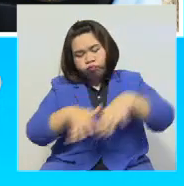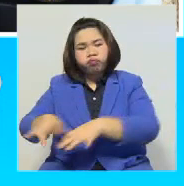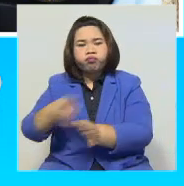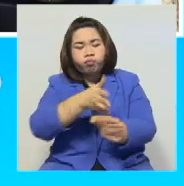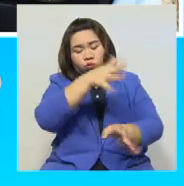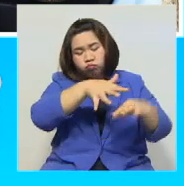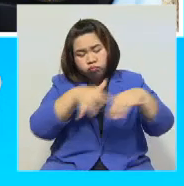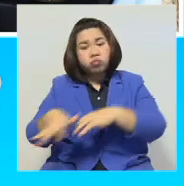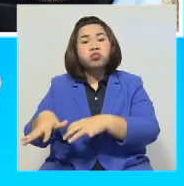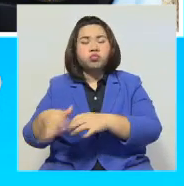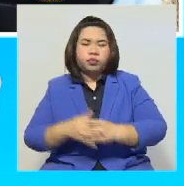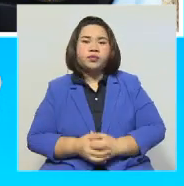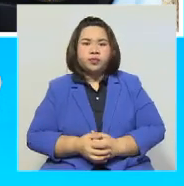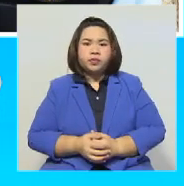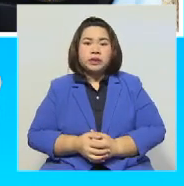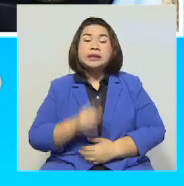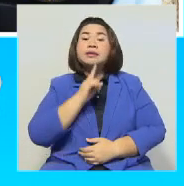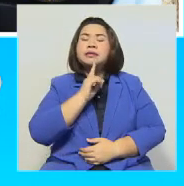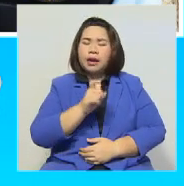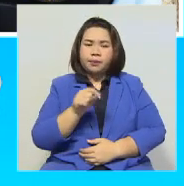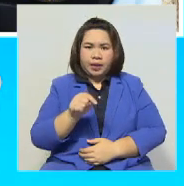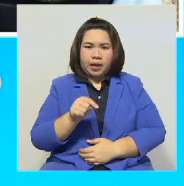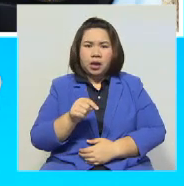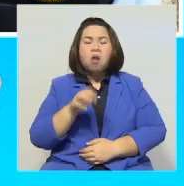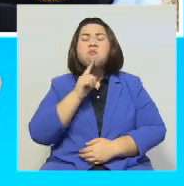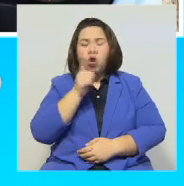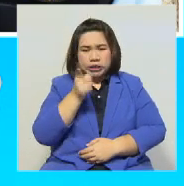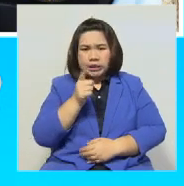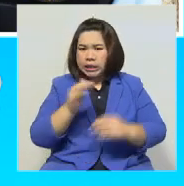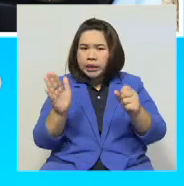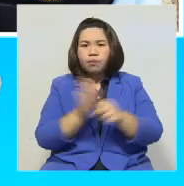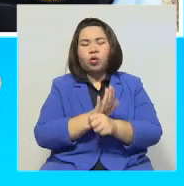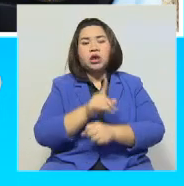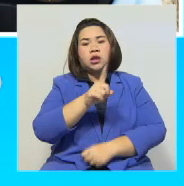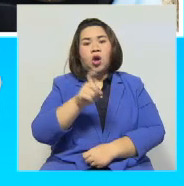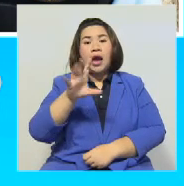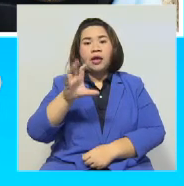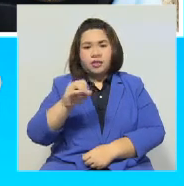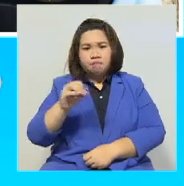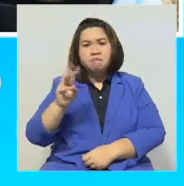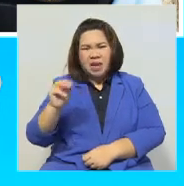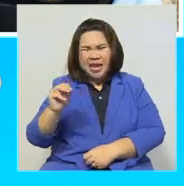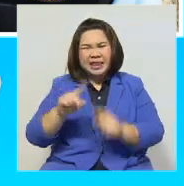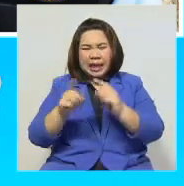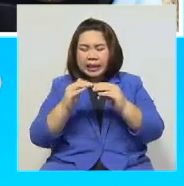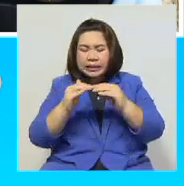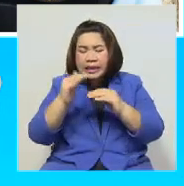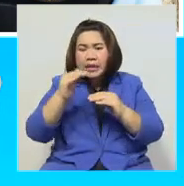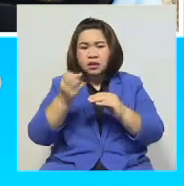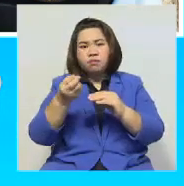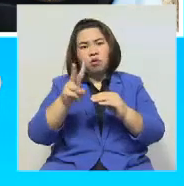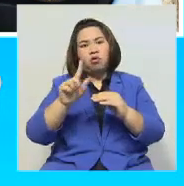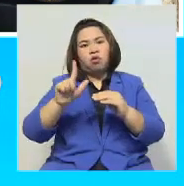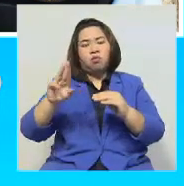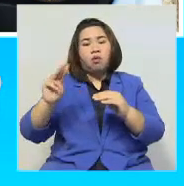คร ับขีดความสามารถของพื้นที่ตรงนี้นะครับก็คือ150ลูกบาศก์เมตรต่อวินาทีแต่นี่มันเกินมาประมาณ12ลูกบาศก์เมตรต่อวิน